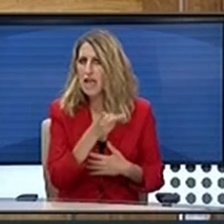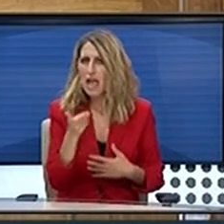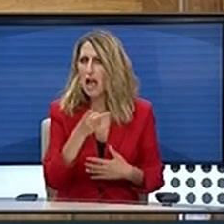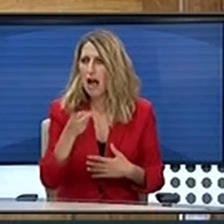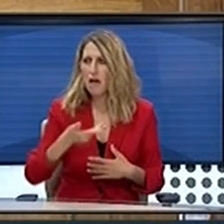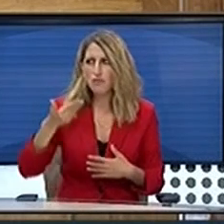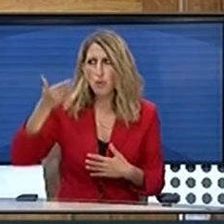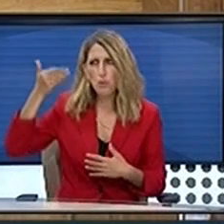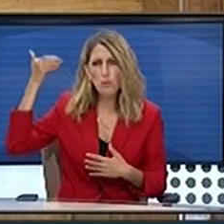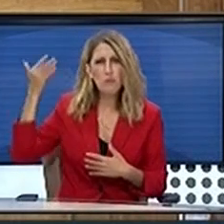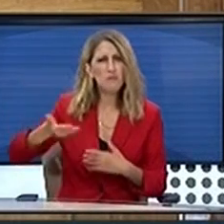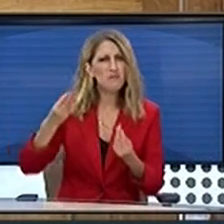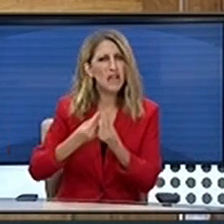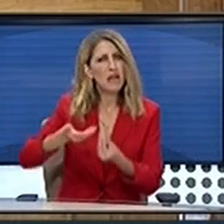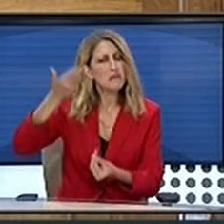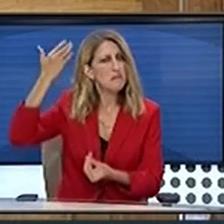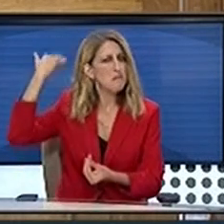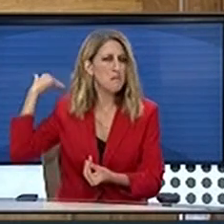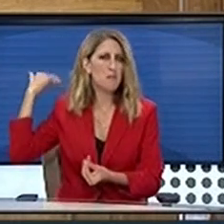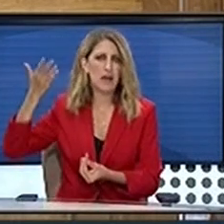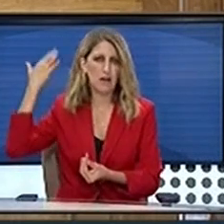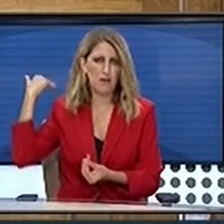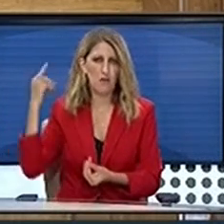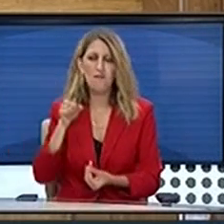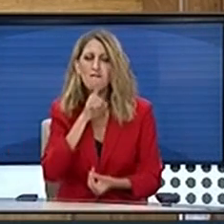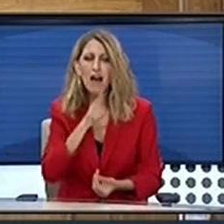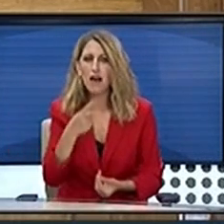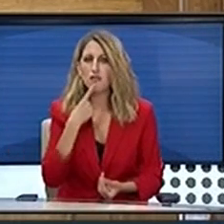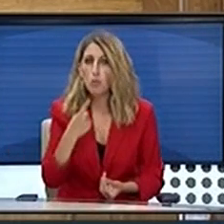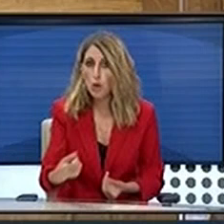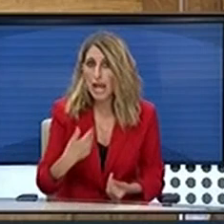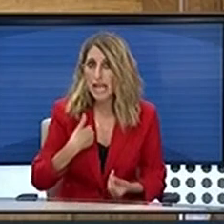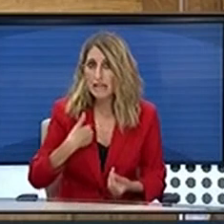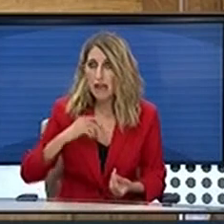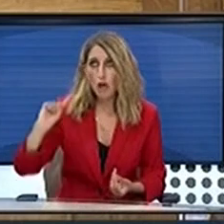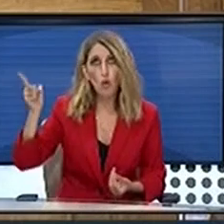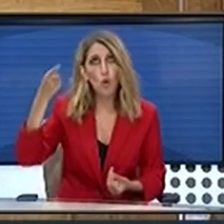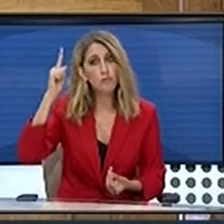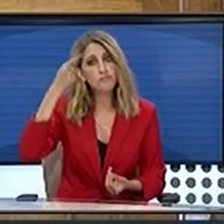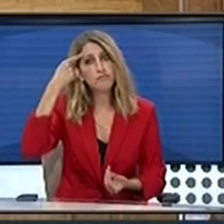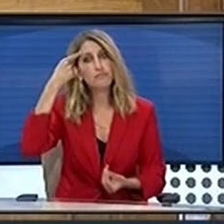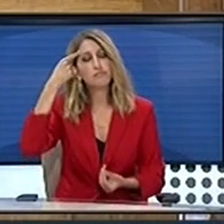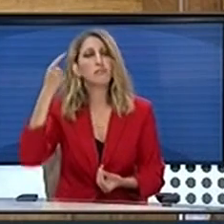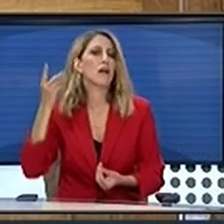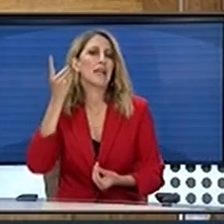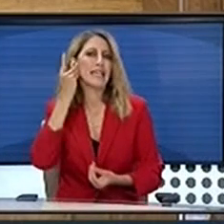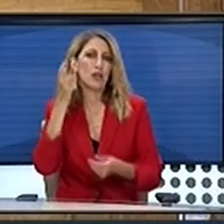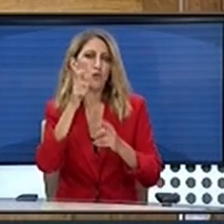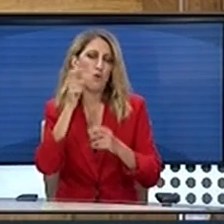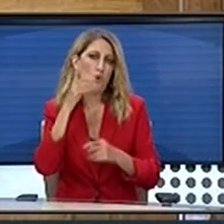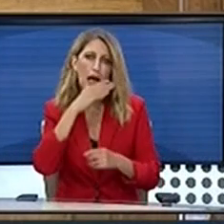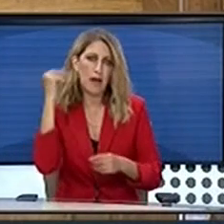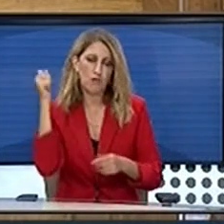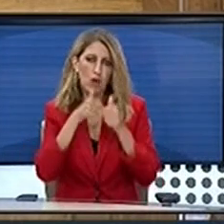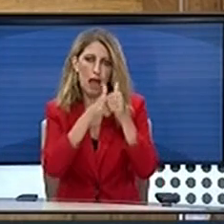είναι ψέμα. Και δεν είναι απλά ψέμα, είναι ανέντιμο και είναι ανήθικο. Και περνά πέρα από τα όρια